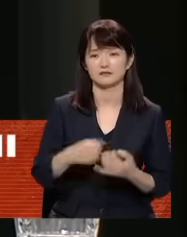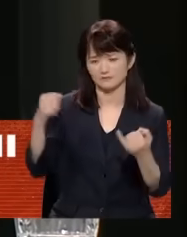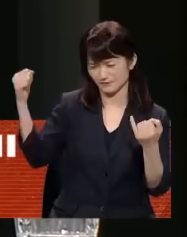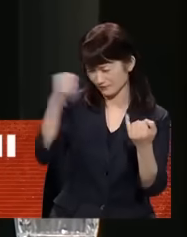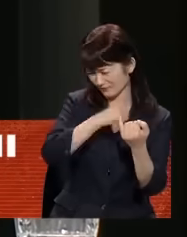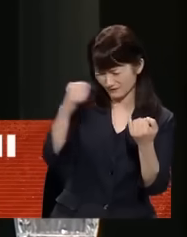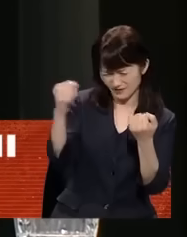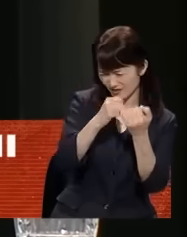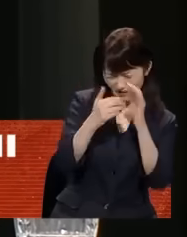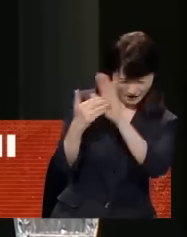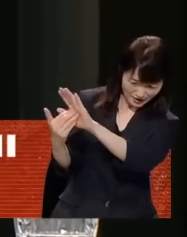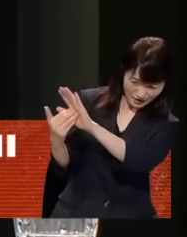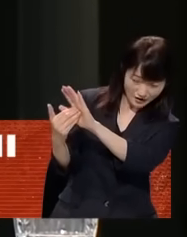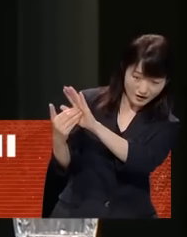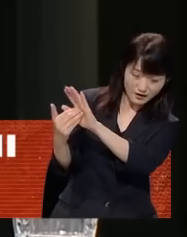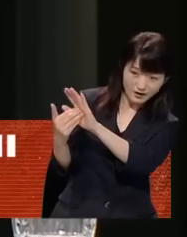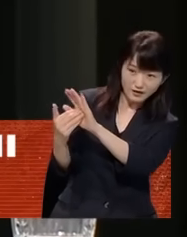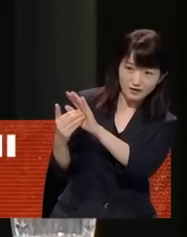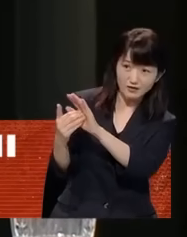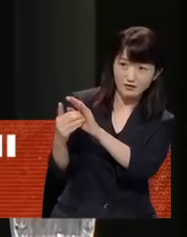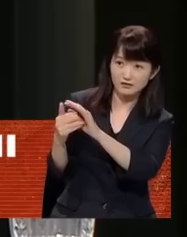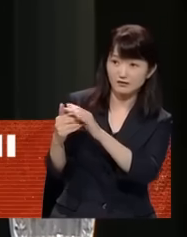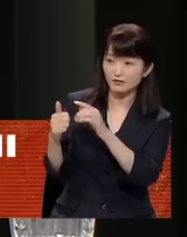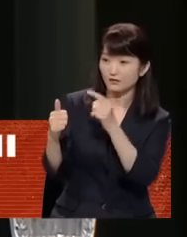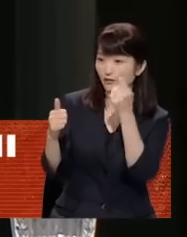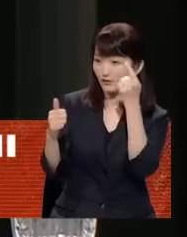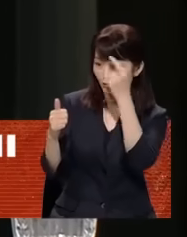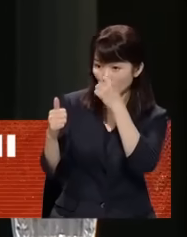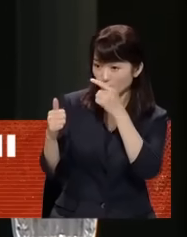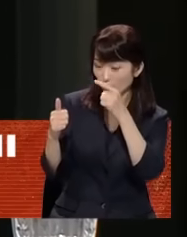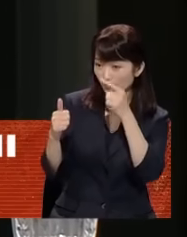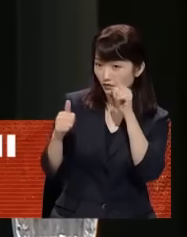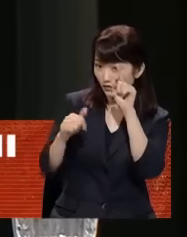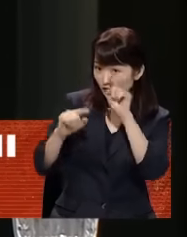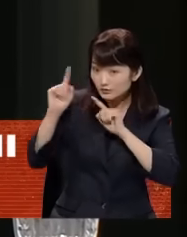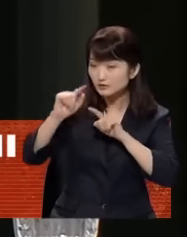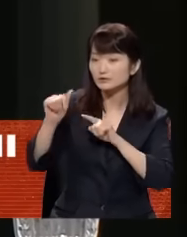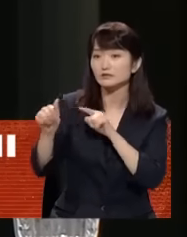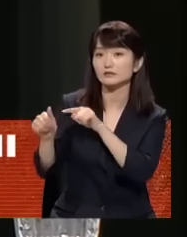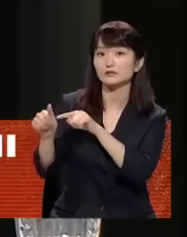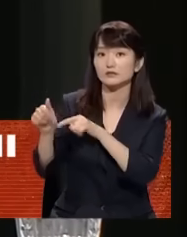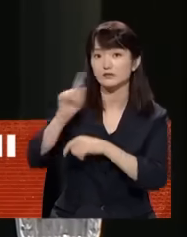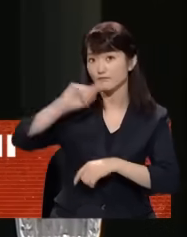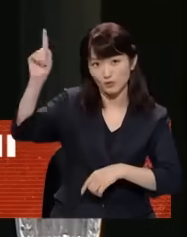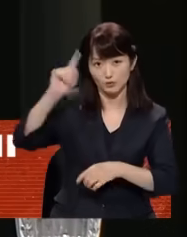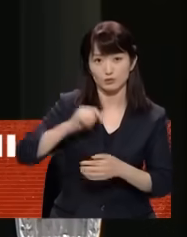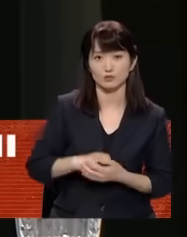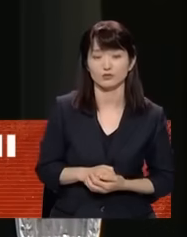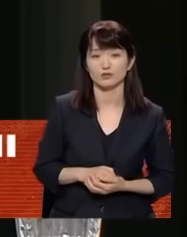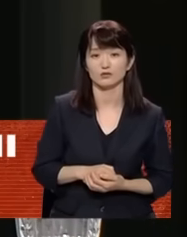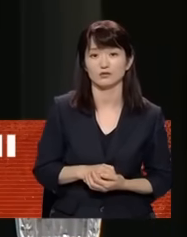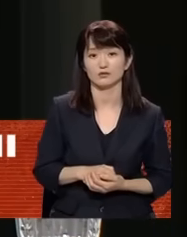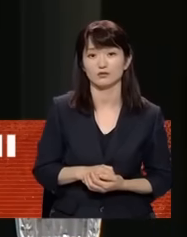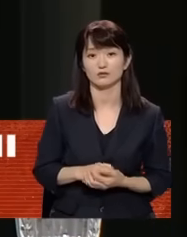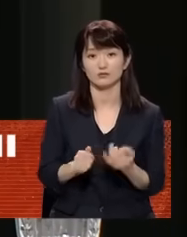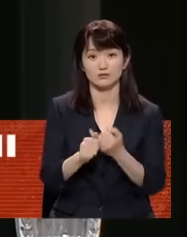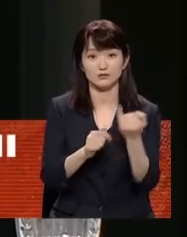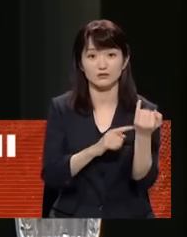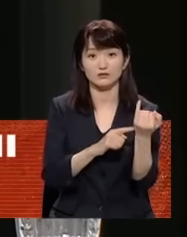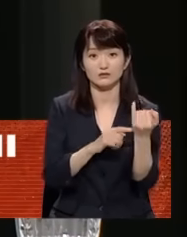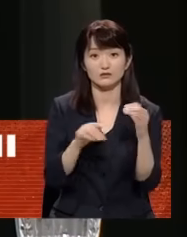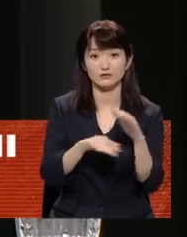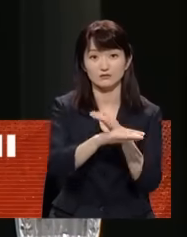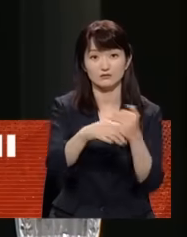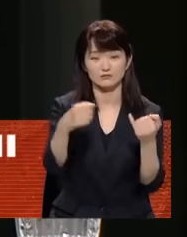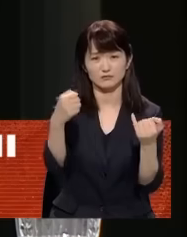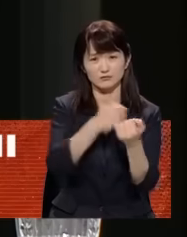저항하는 과정에서 남편 몸에 조금 상처가 났더니 고소를 했어요 남편이 아내를 자 아내는 결국